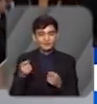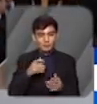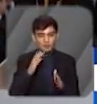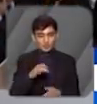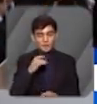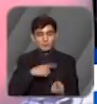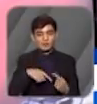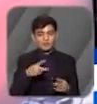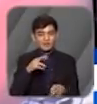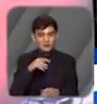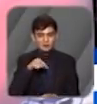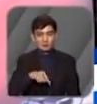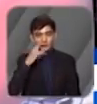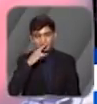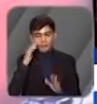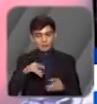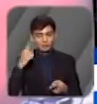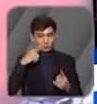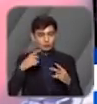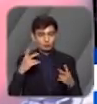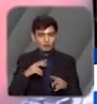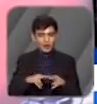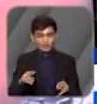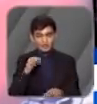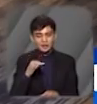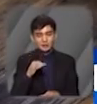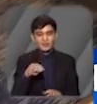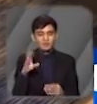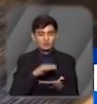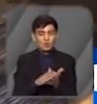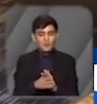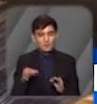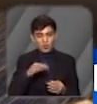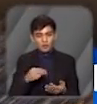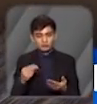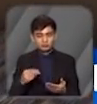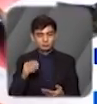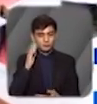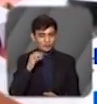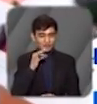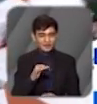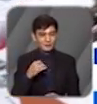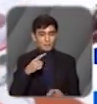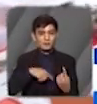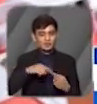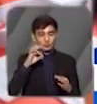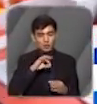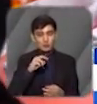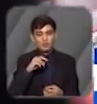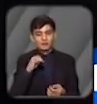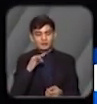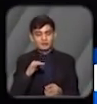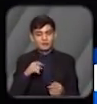тауарларды өз елімізде өндіруге шақырды. Ал мұндай жобалар офтай келісім шарт негізінде қолдау таппақ. Бұл дегеніміз бизнес пен қор